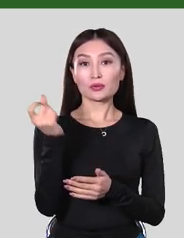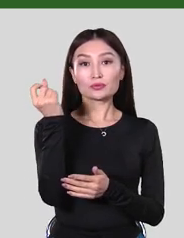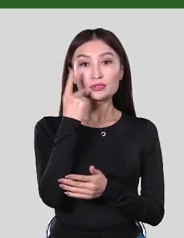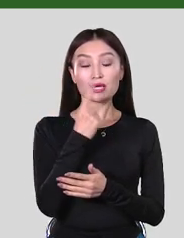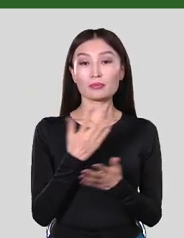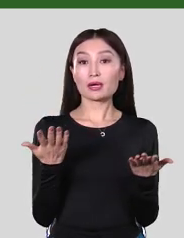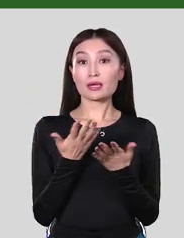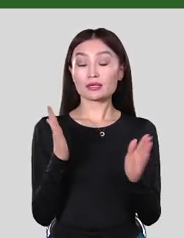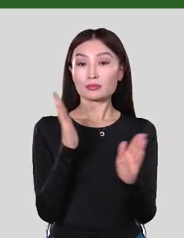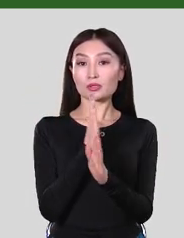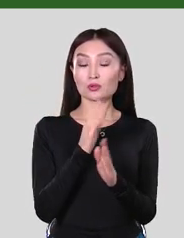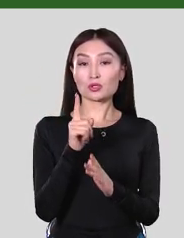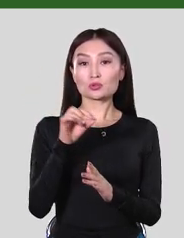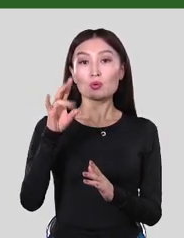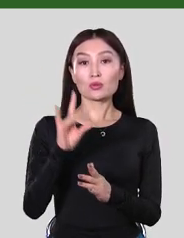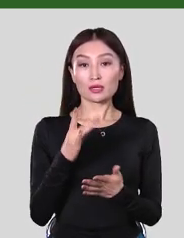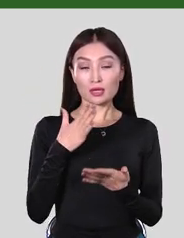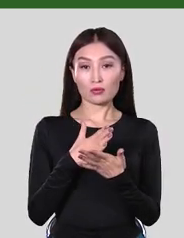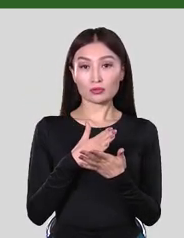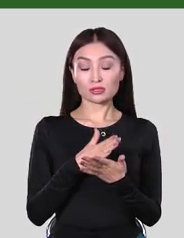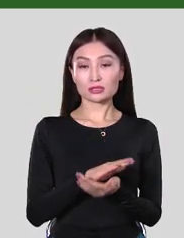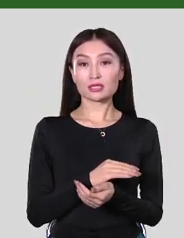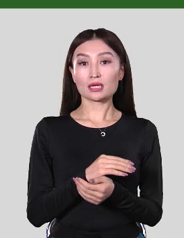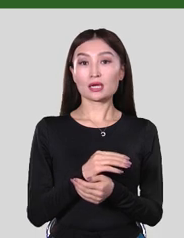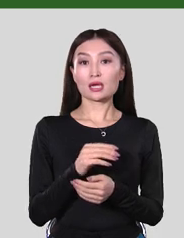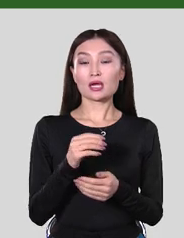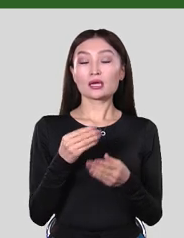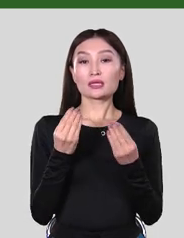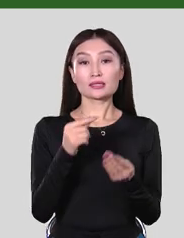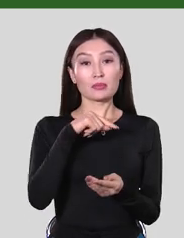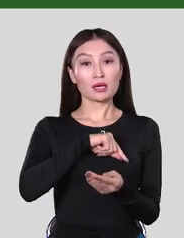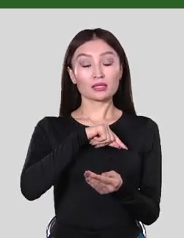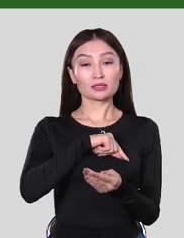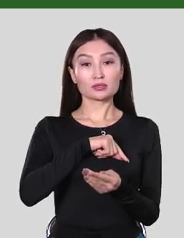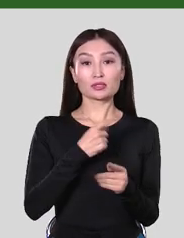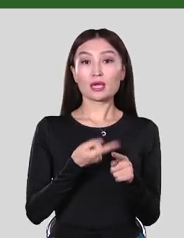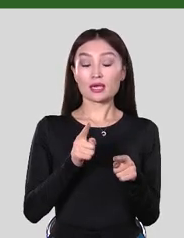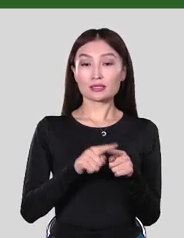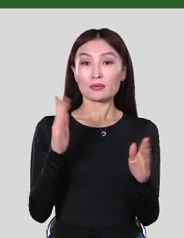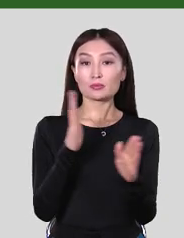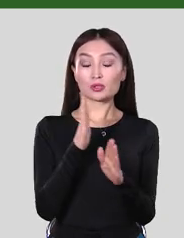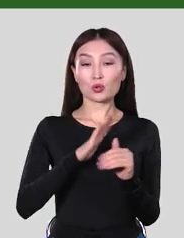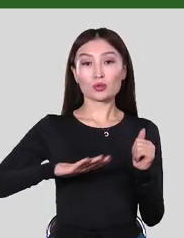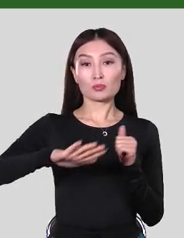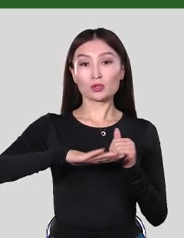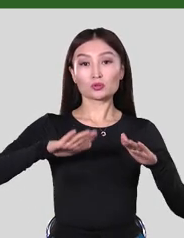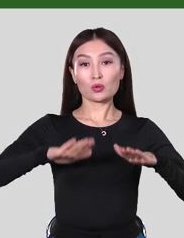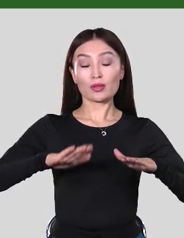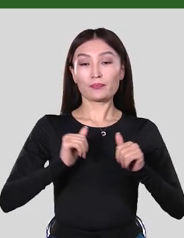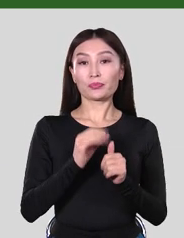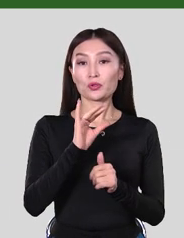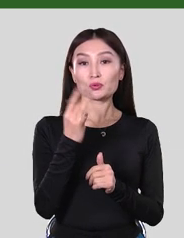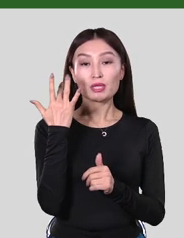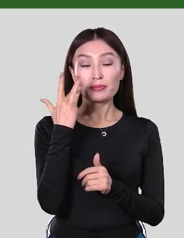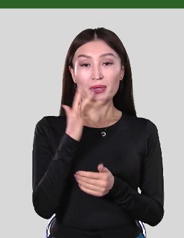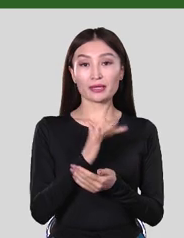Узнаем, какие природные зоны находятся на материке, дадим характеристику этим природным зонам.